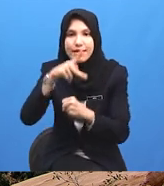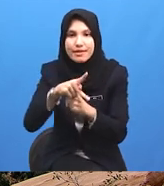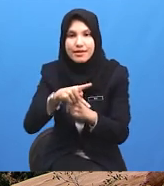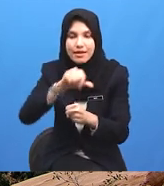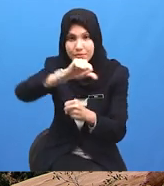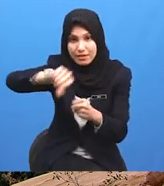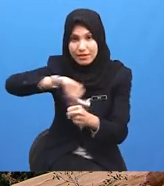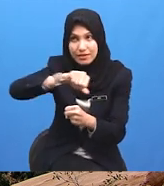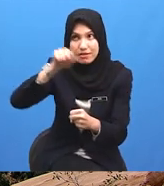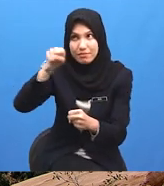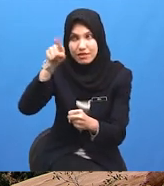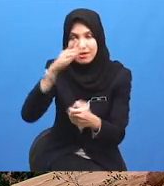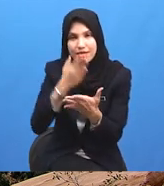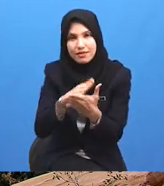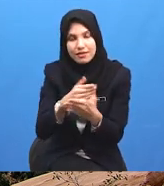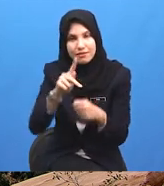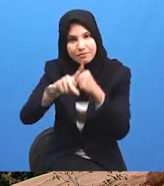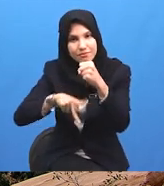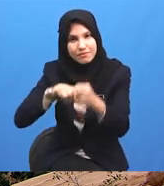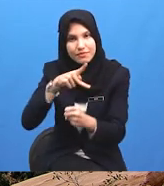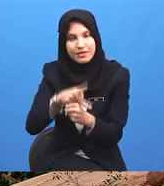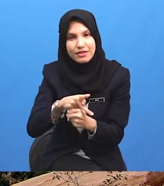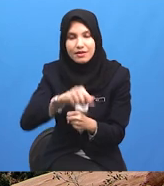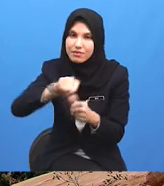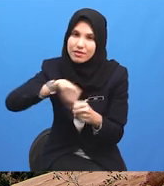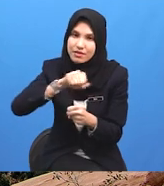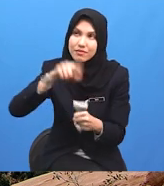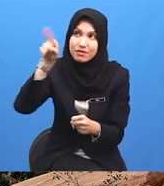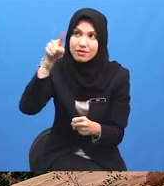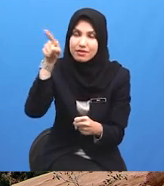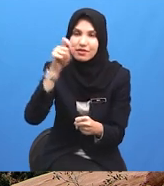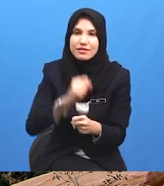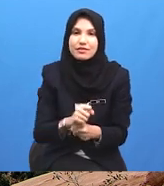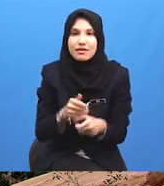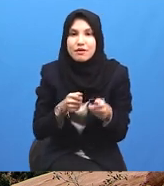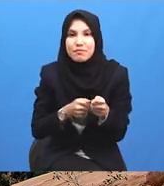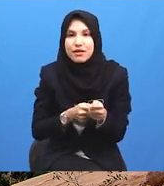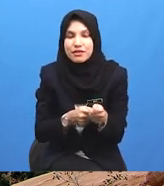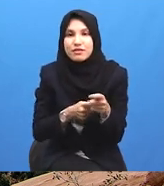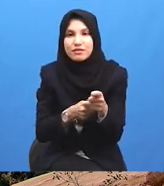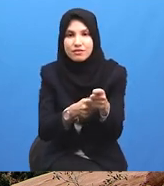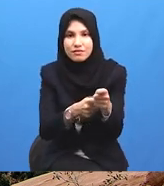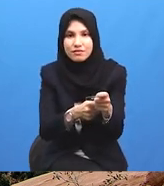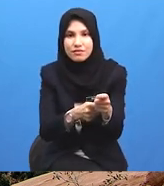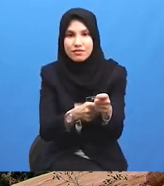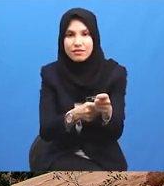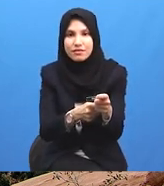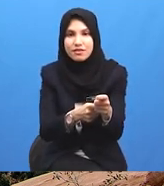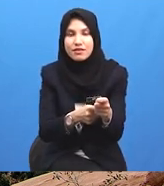matahari. Antara planet-planet yang mengelilingi matahari mengikuti urutan